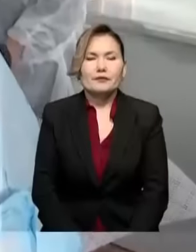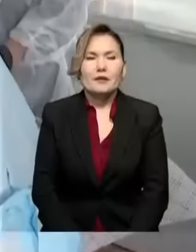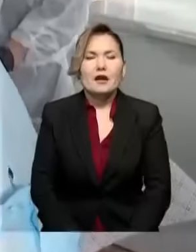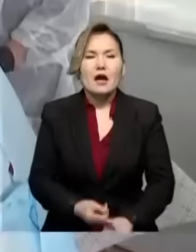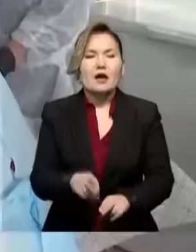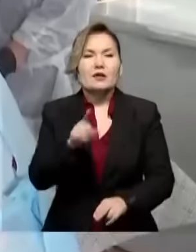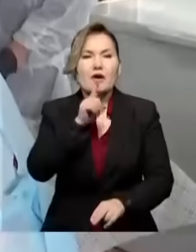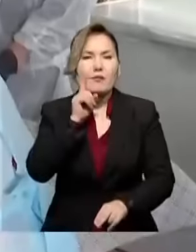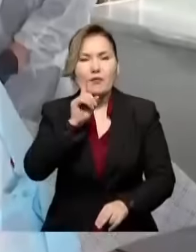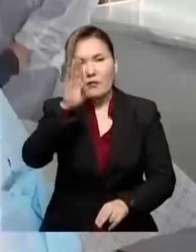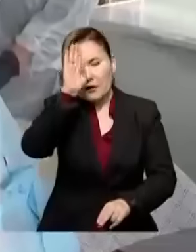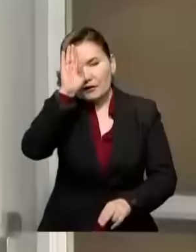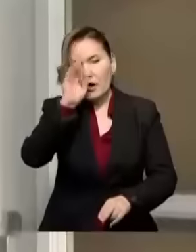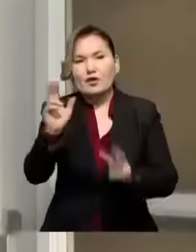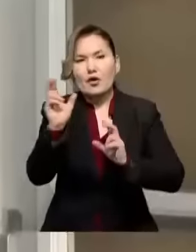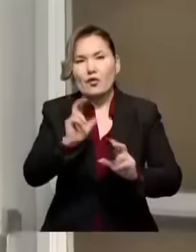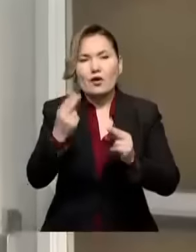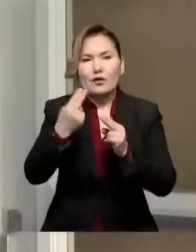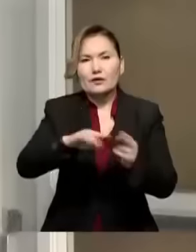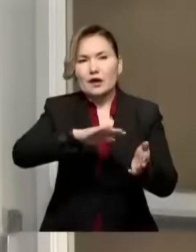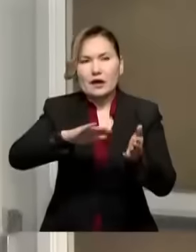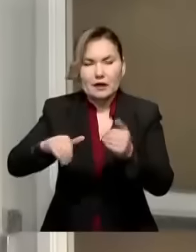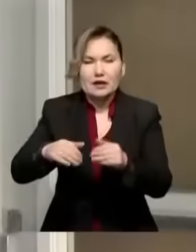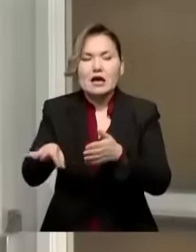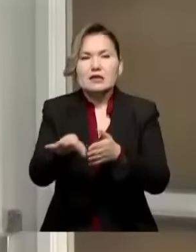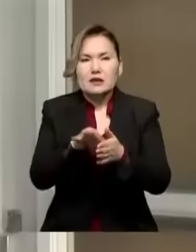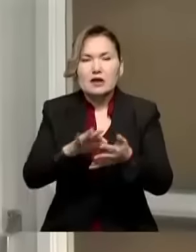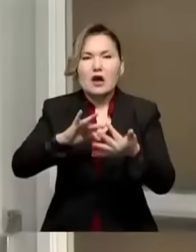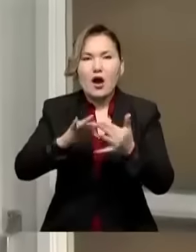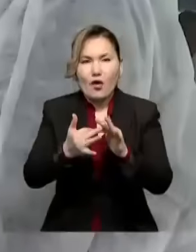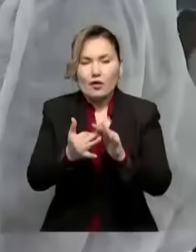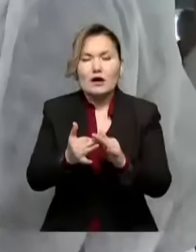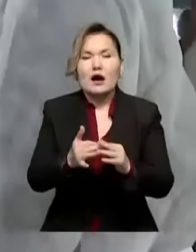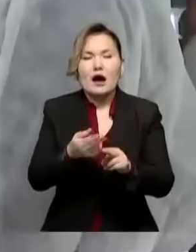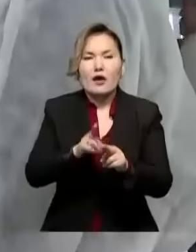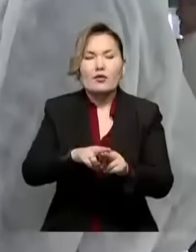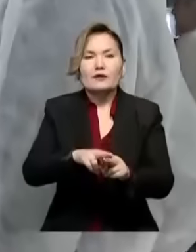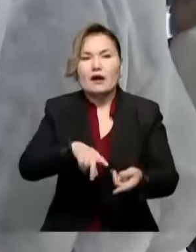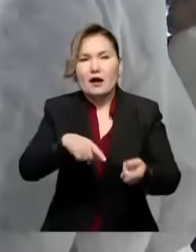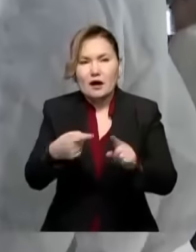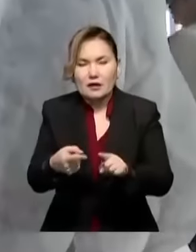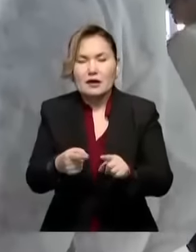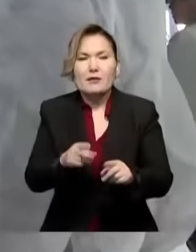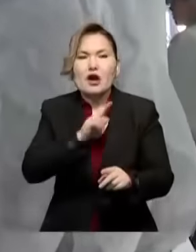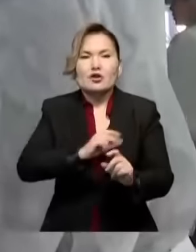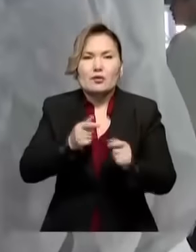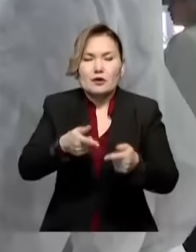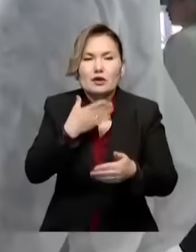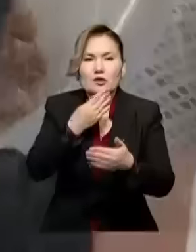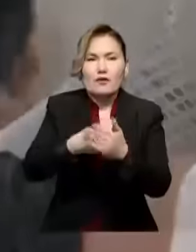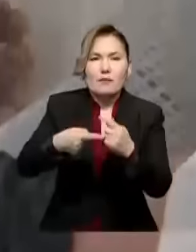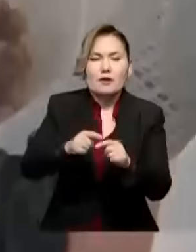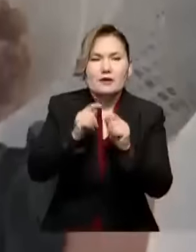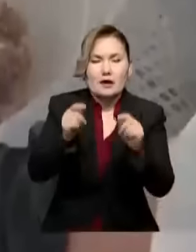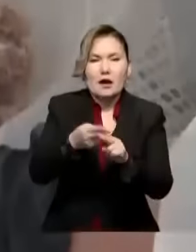Темірлан Ғафизов оқуын тәмамдаған соң мансап іздеп білім қуған жоқ, бірден өзінің туған жері Степния қаласында наубайхана ашуға талпынады. Алғашында арнайы оқудан